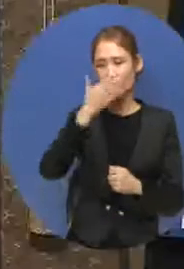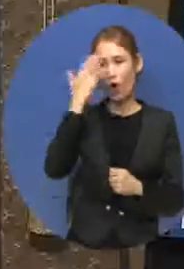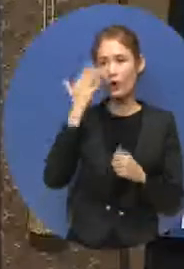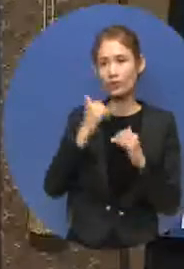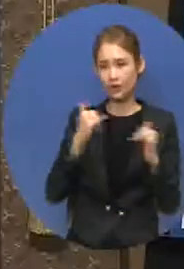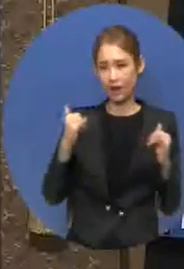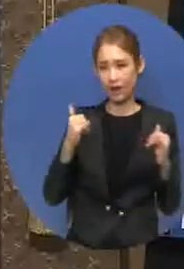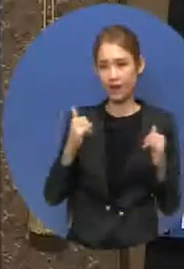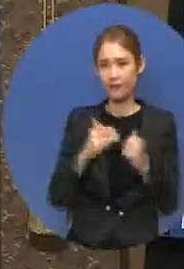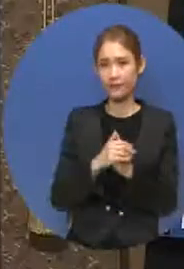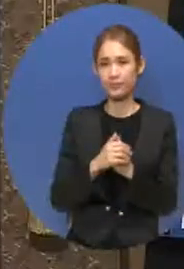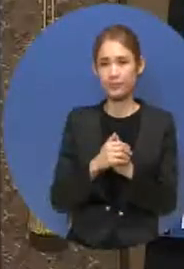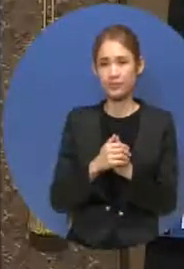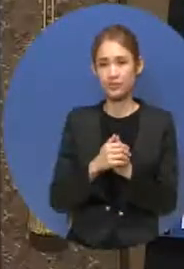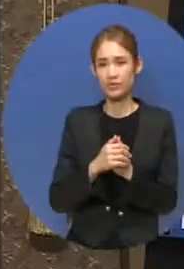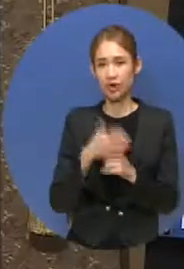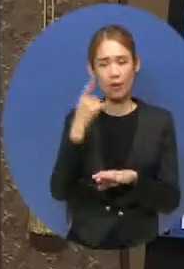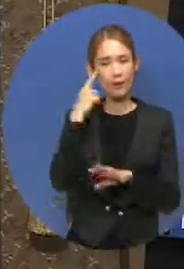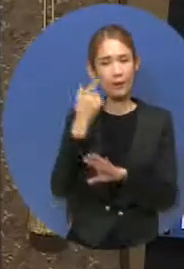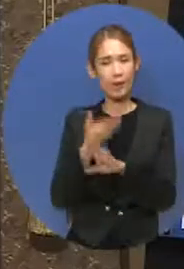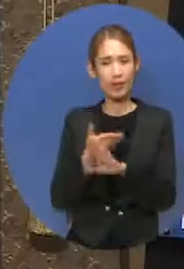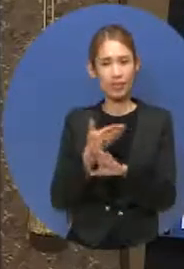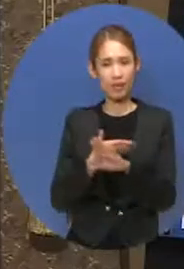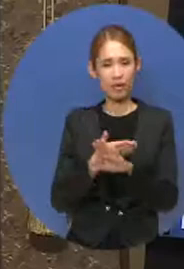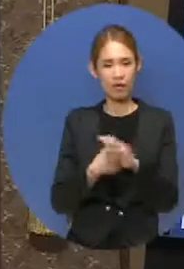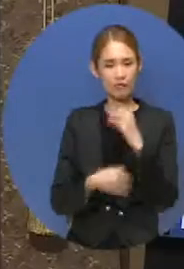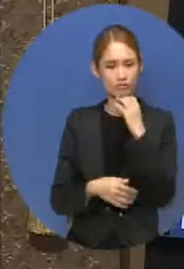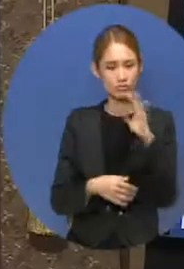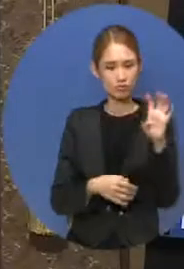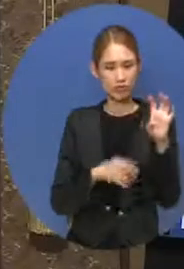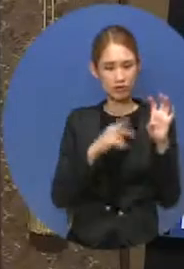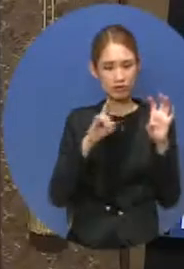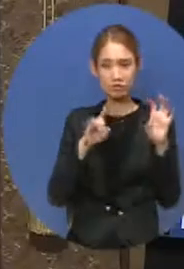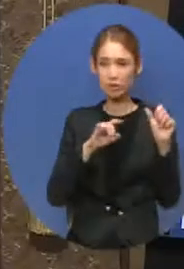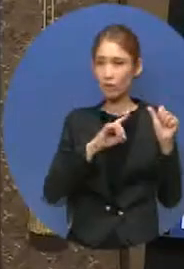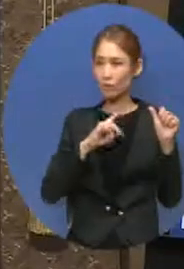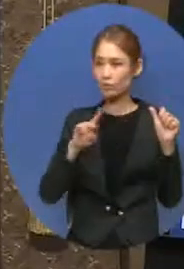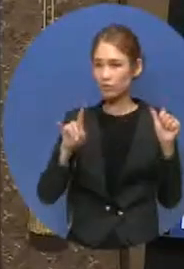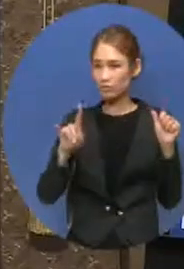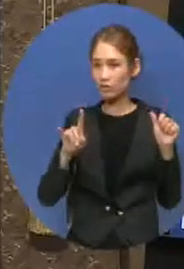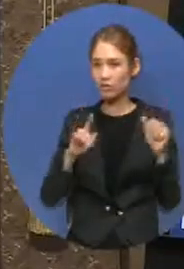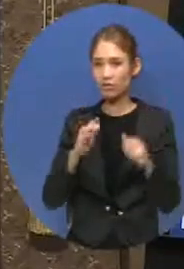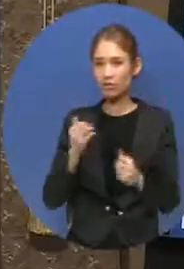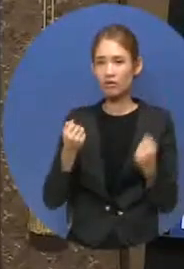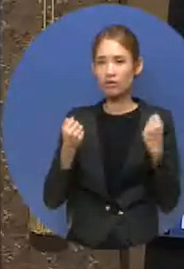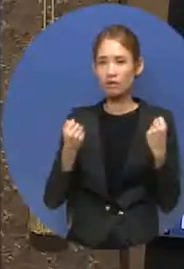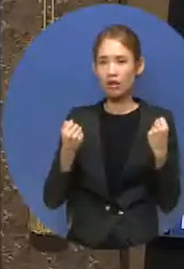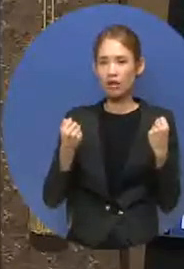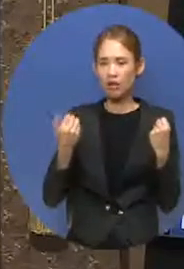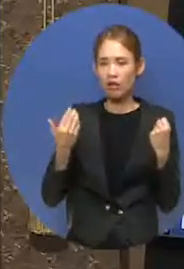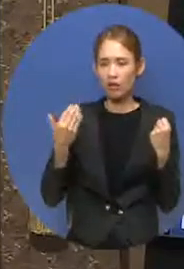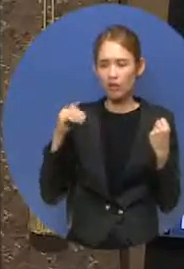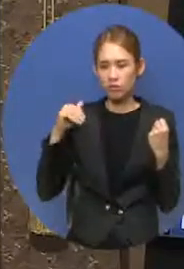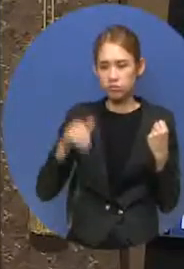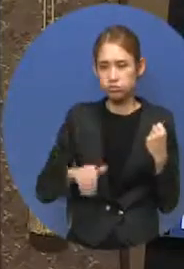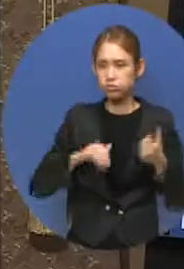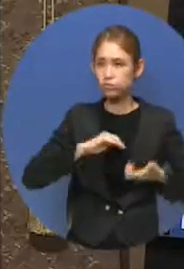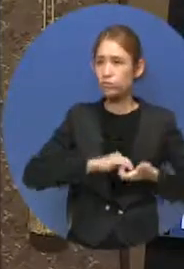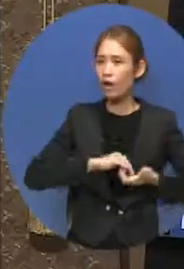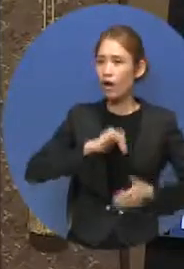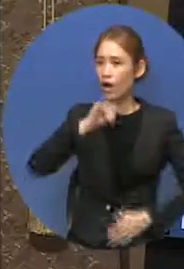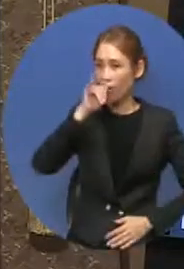그런 반면에 40대, 50대 발달장애인분들은 체력적인 저하도 있으시니까 천천히 걸어야